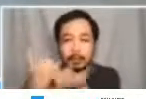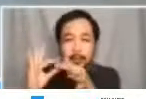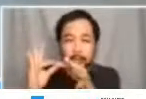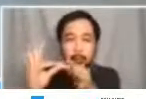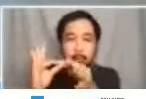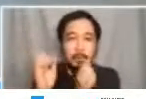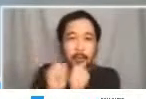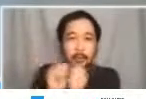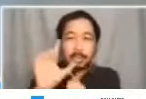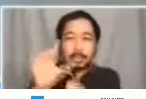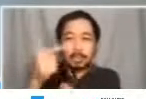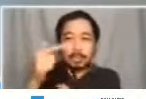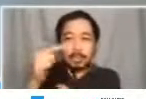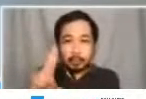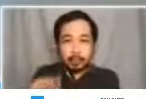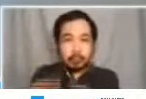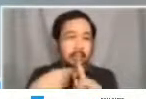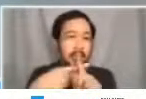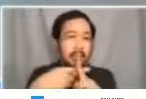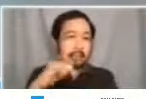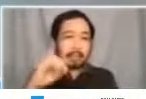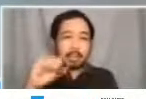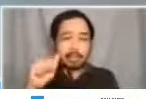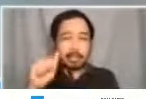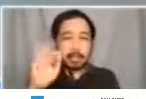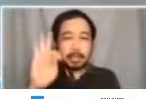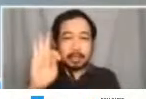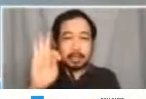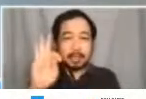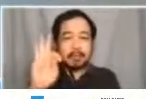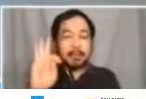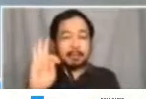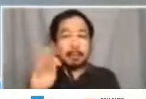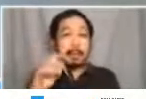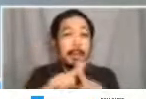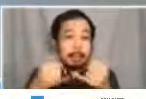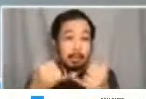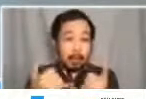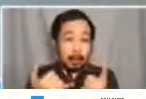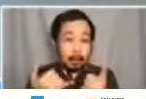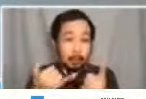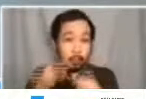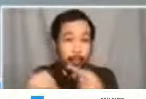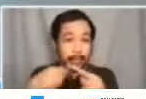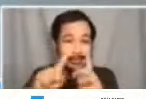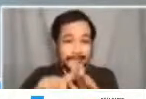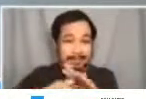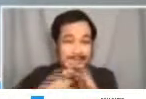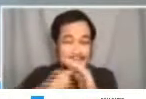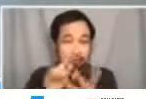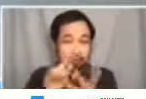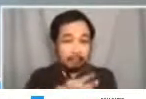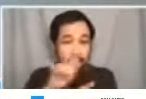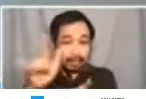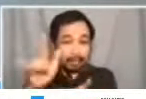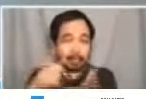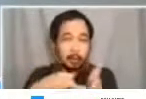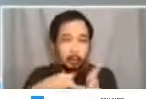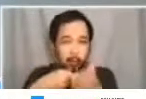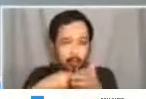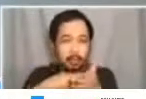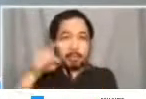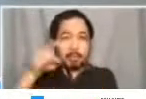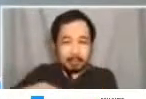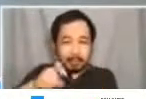mas maaga po ang ating mga pasahero sa paparan. We advise po about 3 hours before for